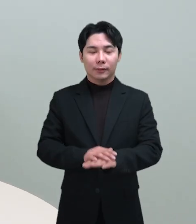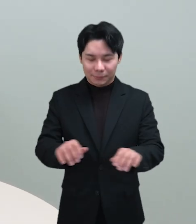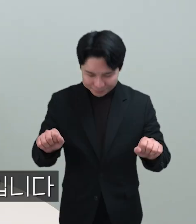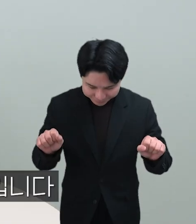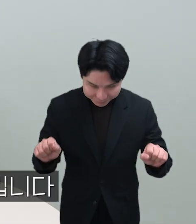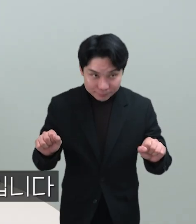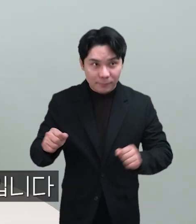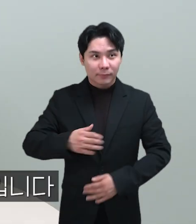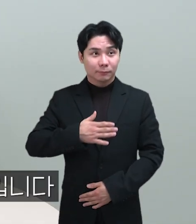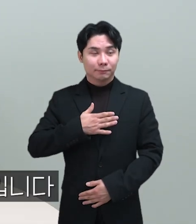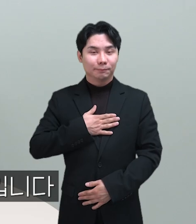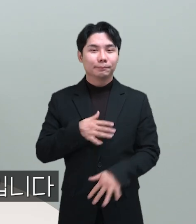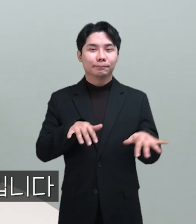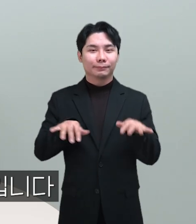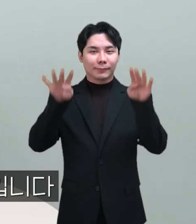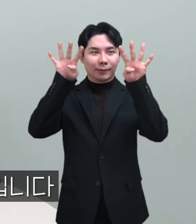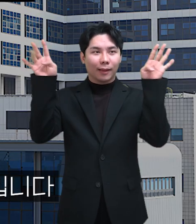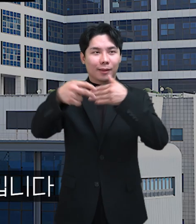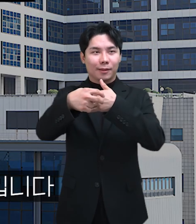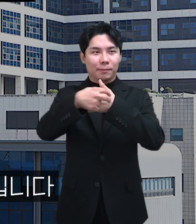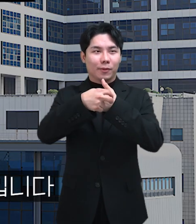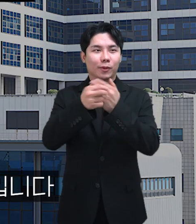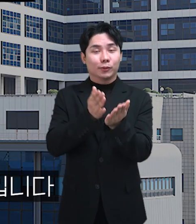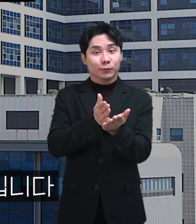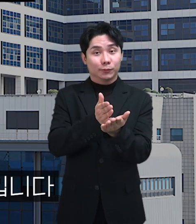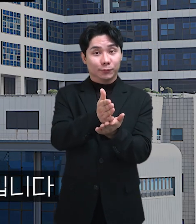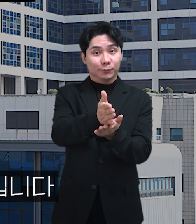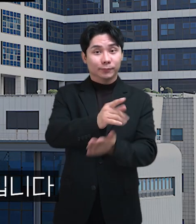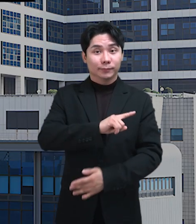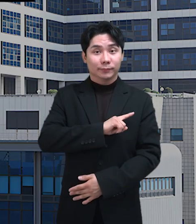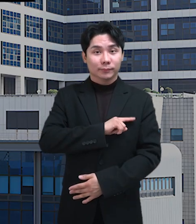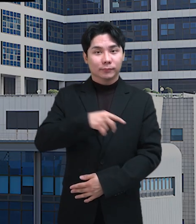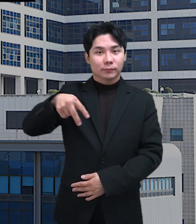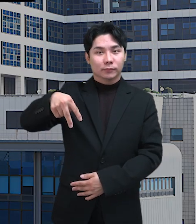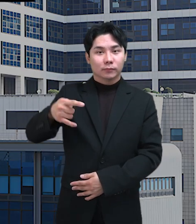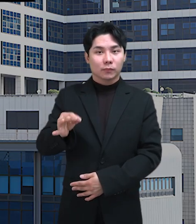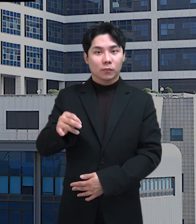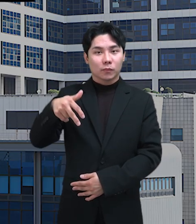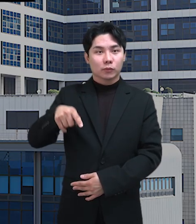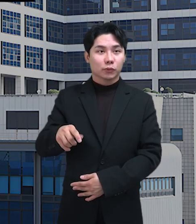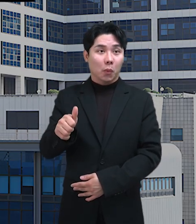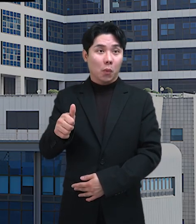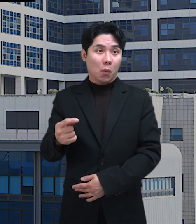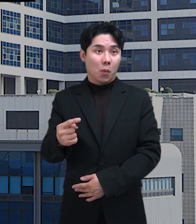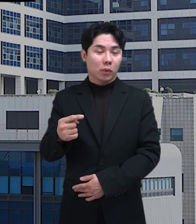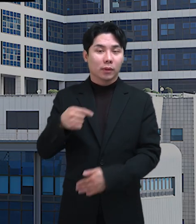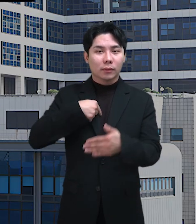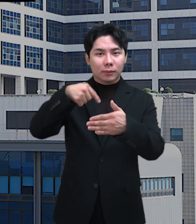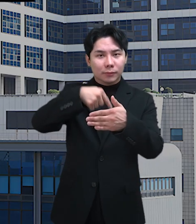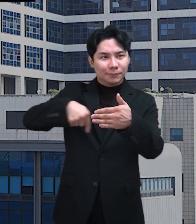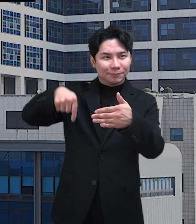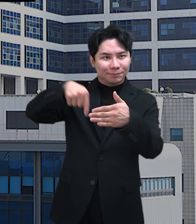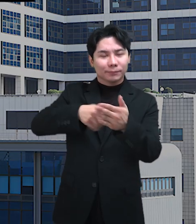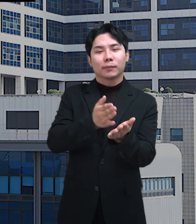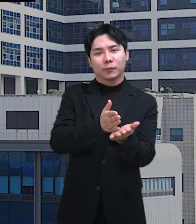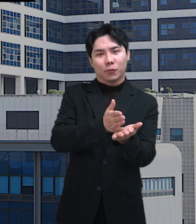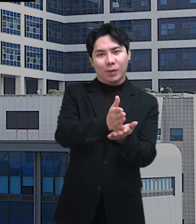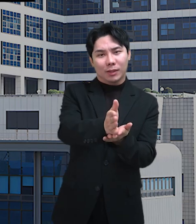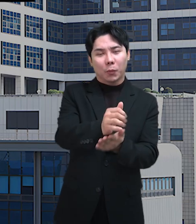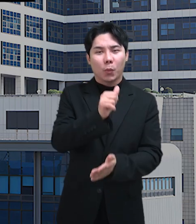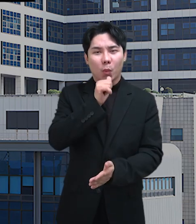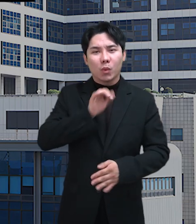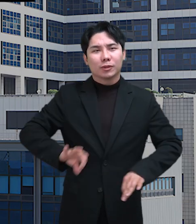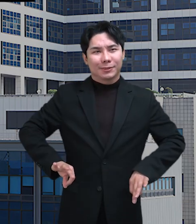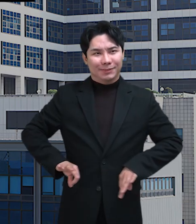네, 안녕하세요. 저는 인하대학교 의과대학의 송준호 교수입니다. 저는 그 내과 전문의이고